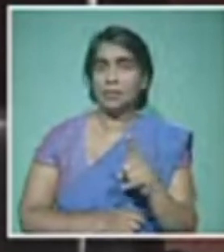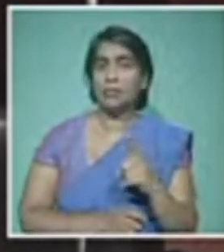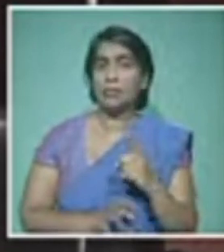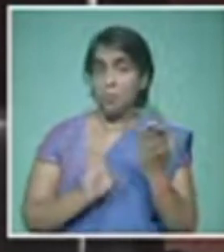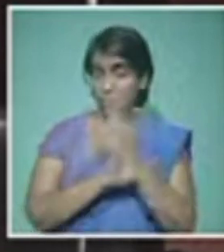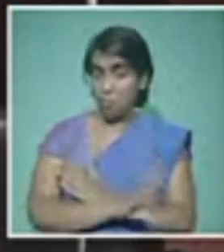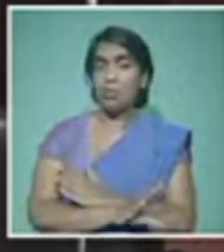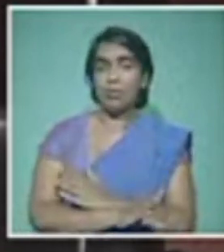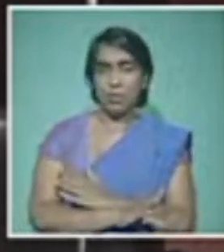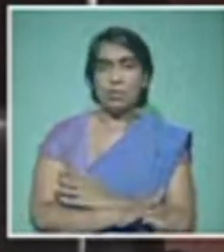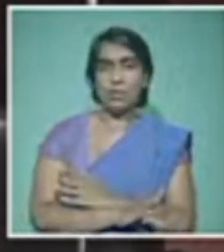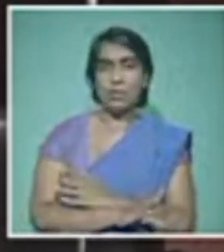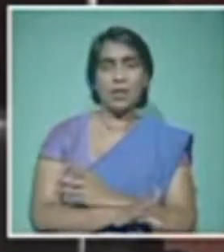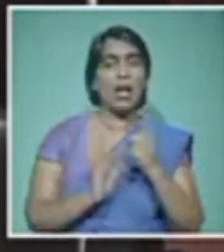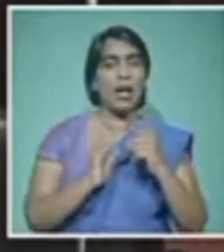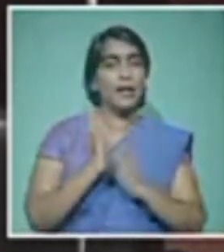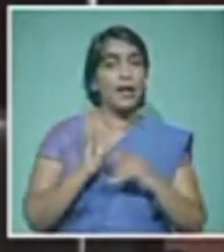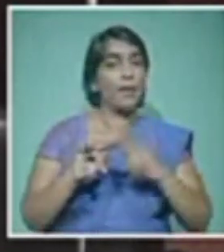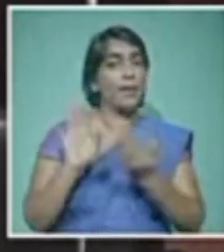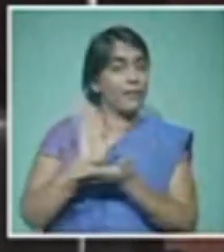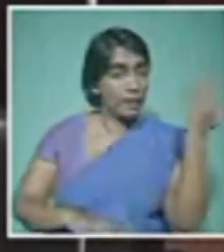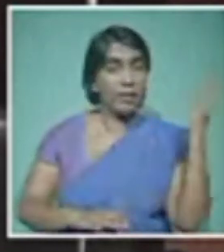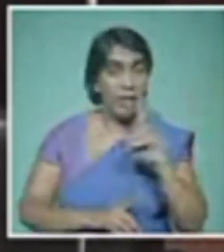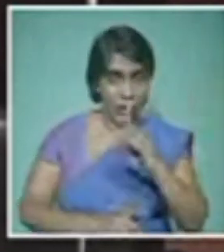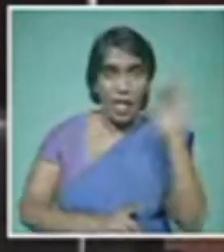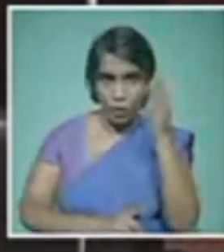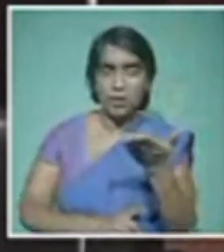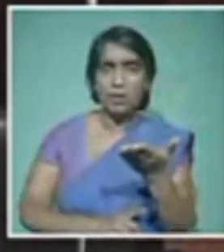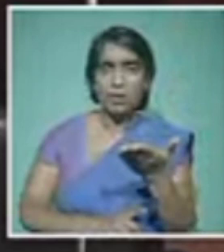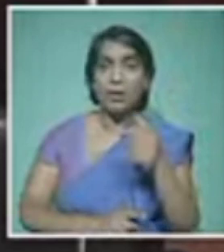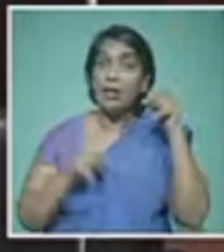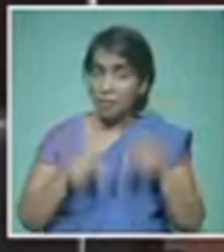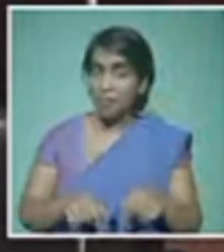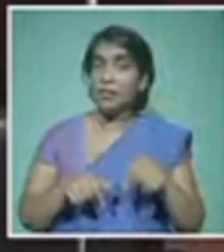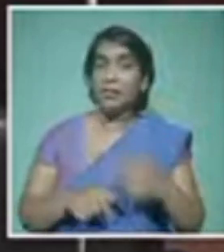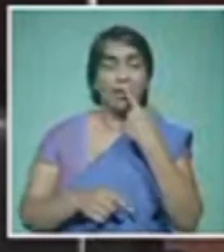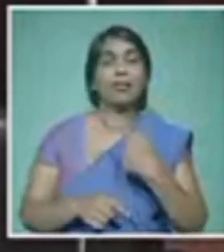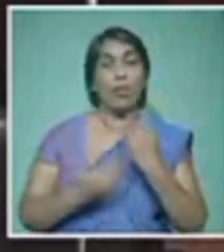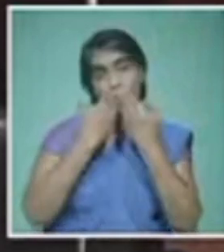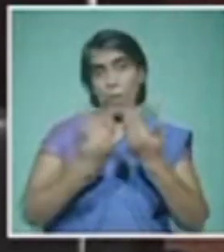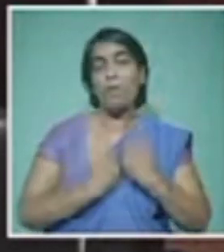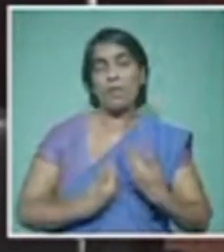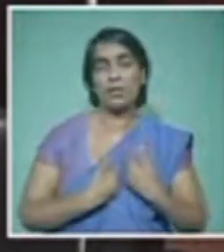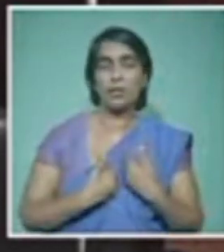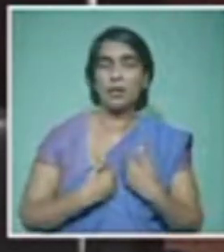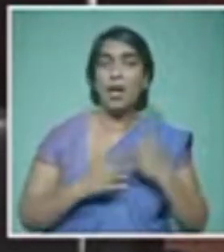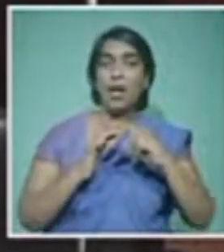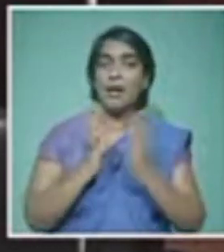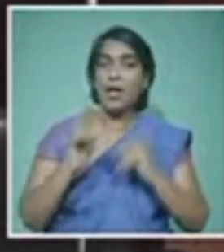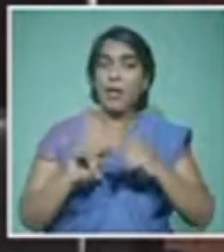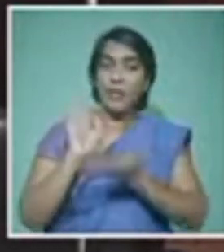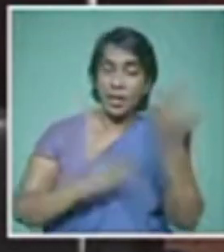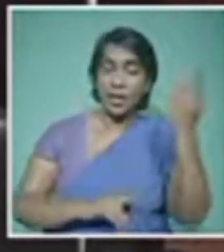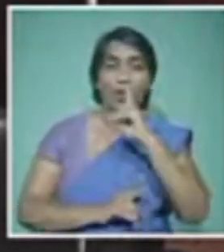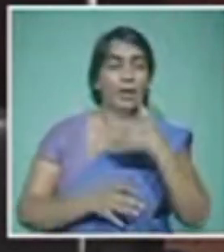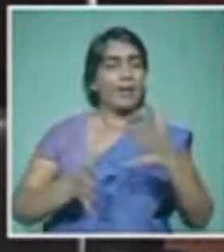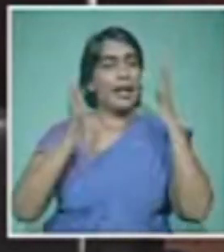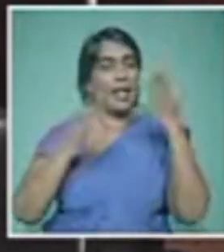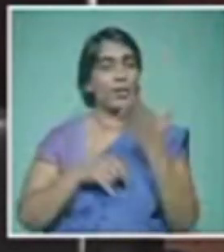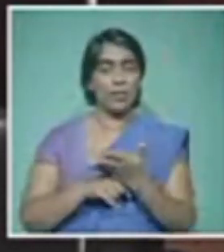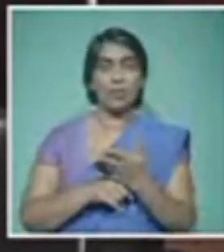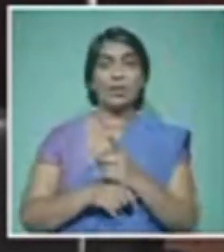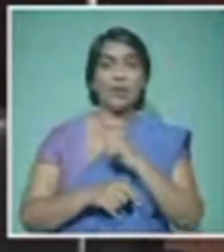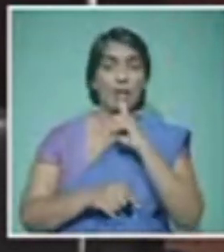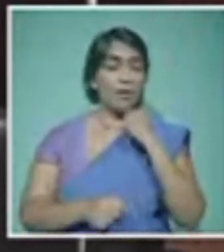මුල් භාගේ IMF එකට යන්න කියලා ඇව්වද දැන් අපිට කියන උපදෙස් දෙන්නලු IMF එකට යන්න කිව්වම අපිට හිනා වුණා